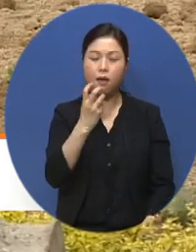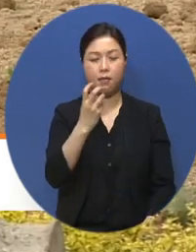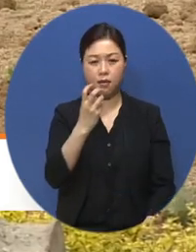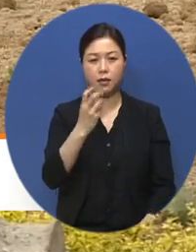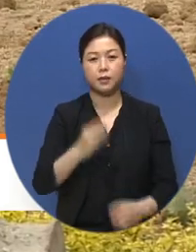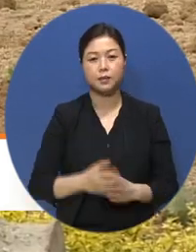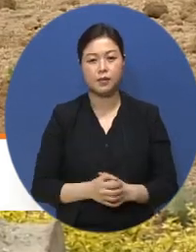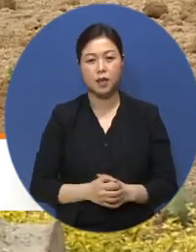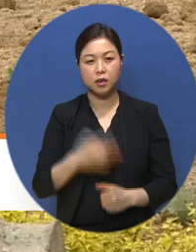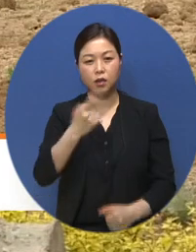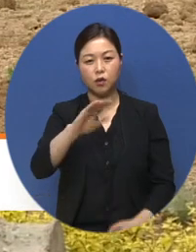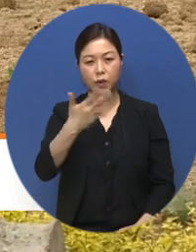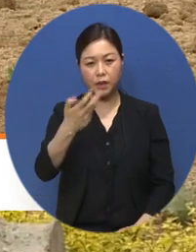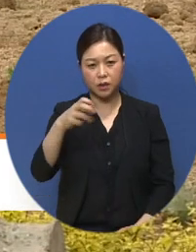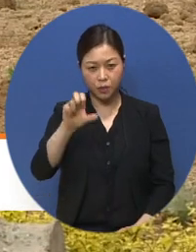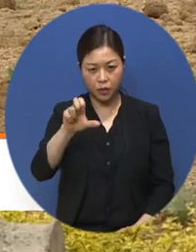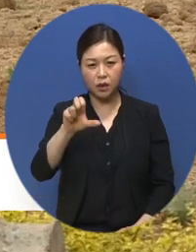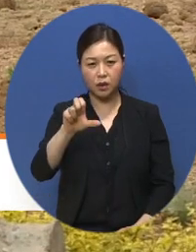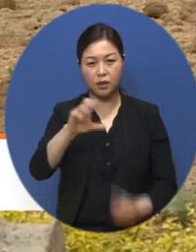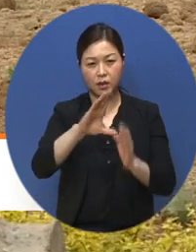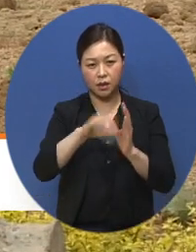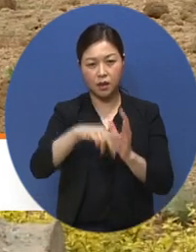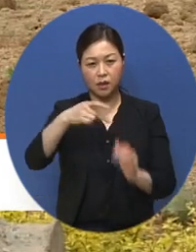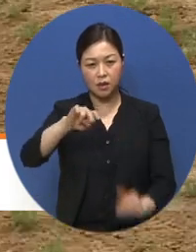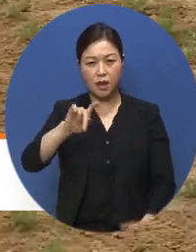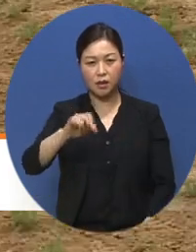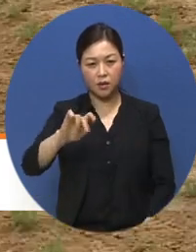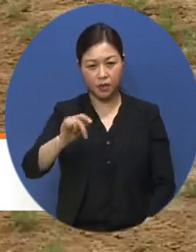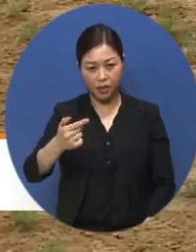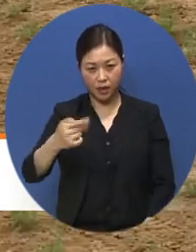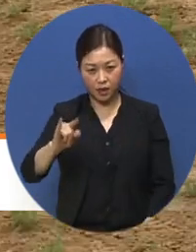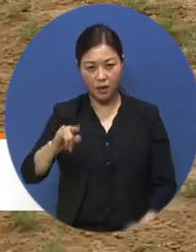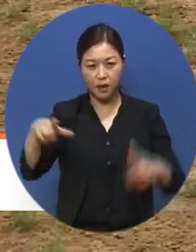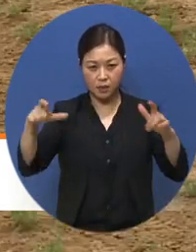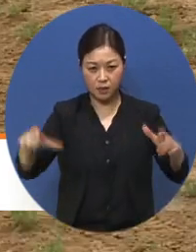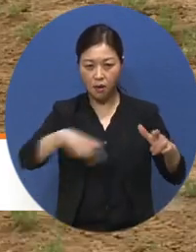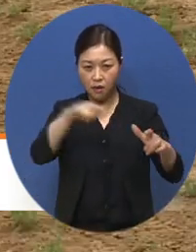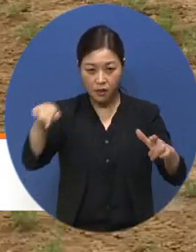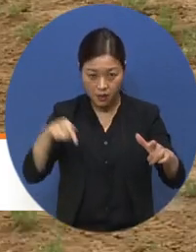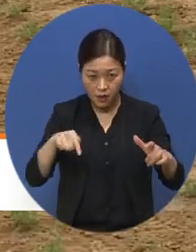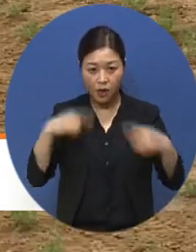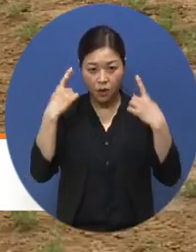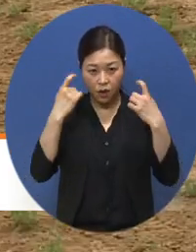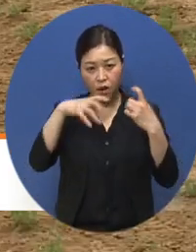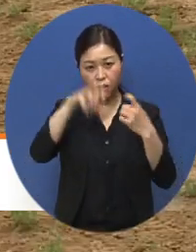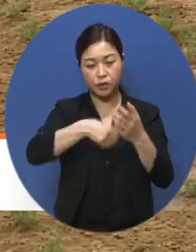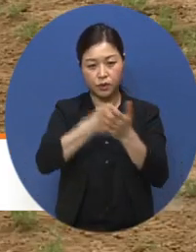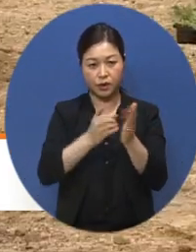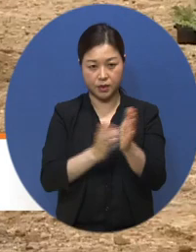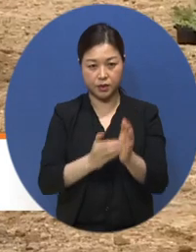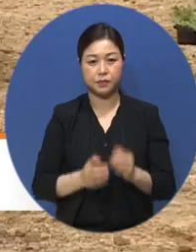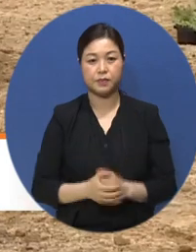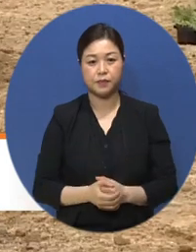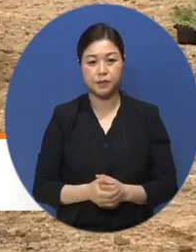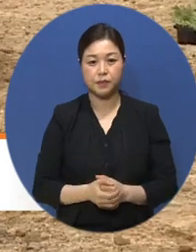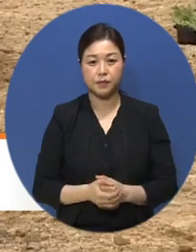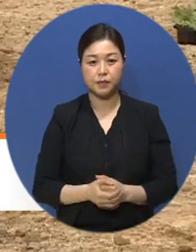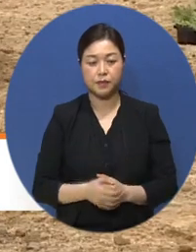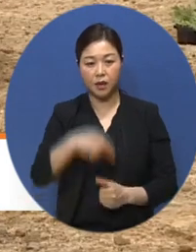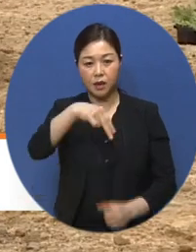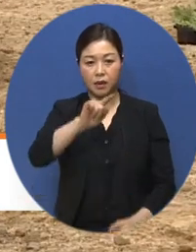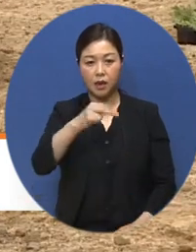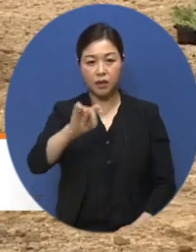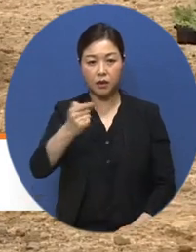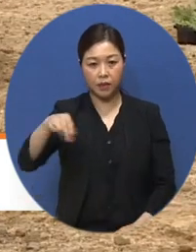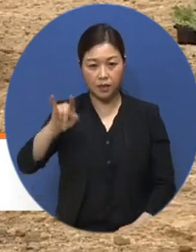받으며 지난 1985년 사선대 일원이 국민 관광지로 지정됐습니다. 실제